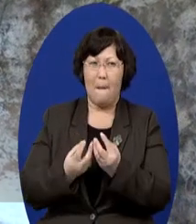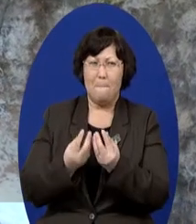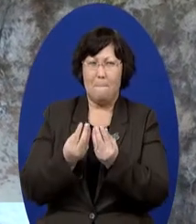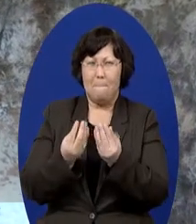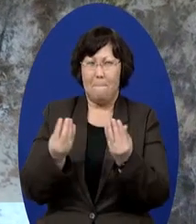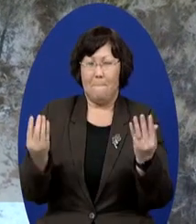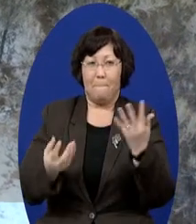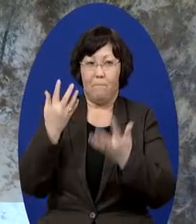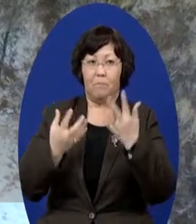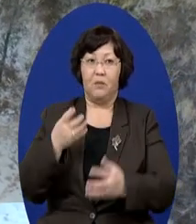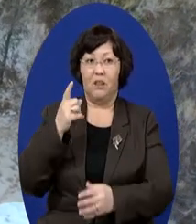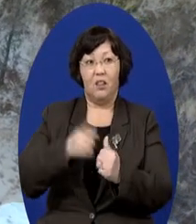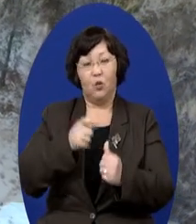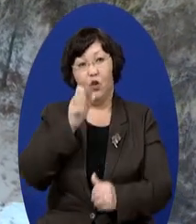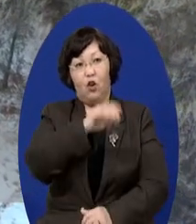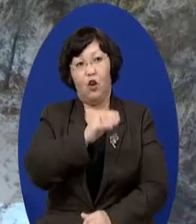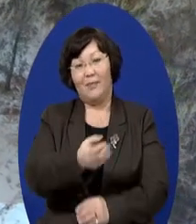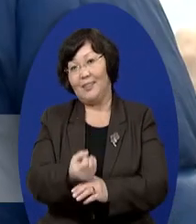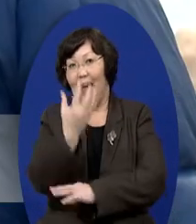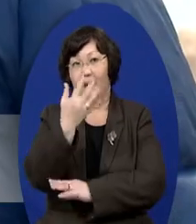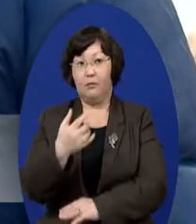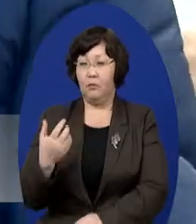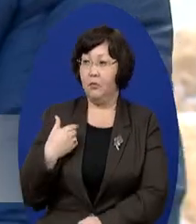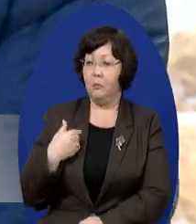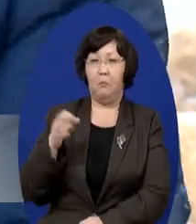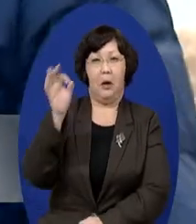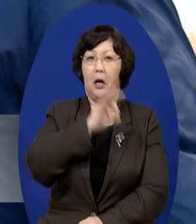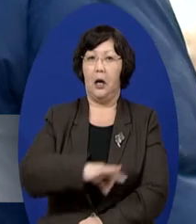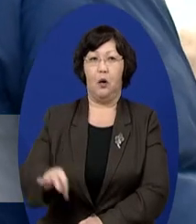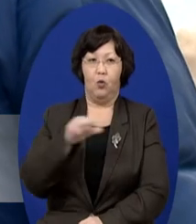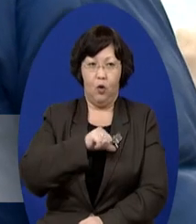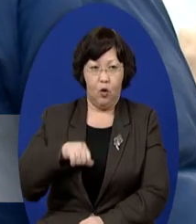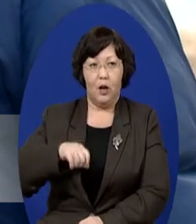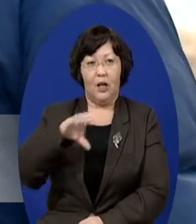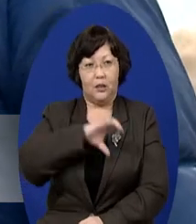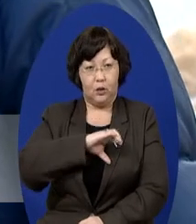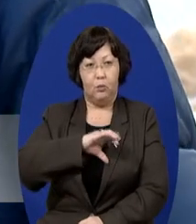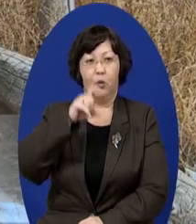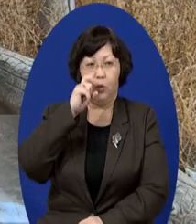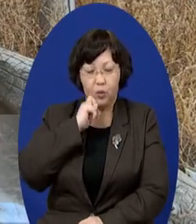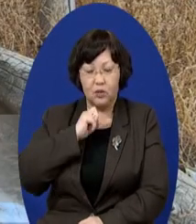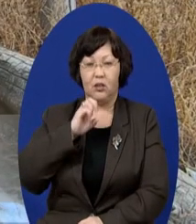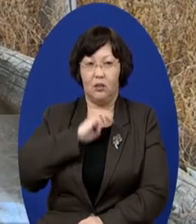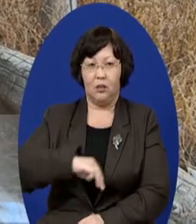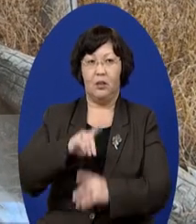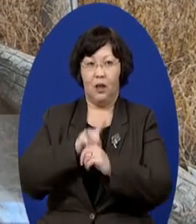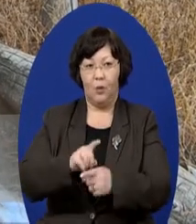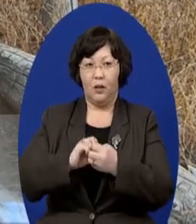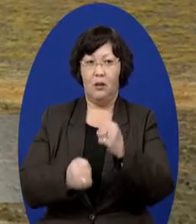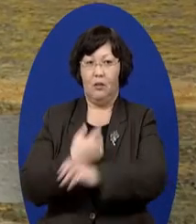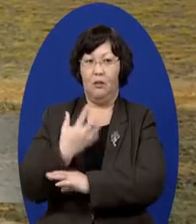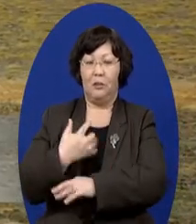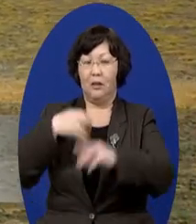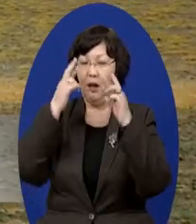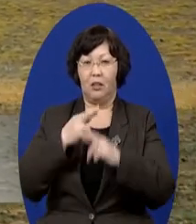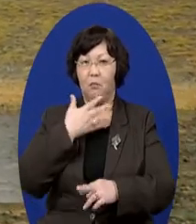Хэн нэгэн хүн намайг энийг тарь гэж албадаагүй. Би өөрөө өөрийнхөө хүслээр л ингээ хийж байгаа учраас ядардаггүй юм ерөөсөө.